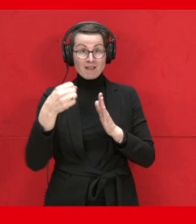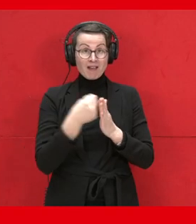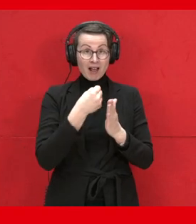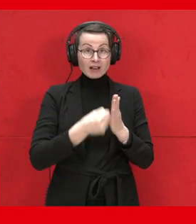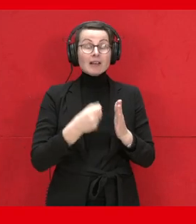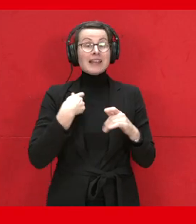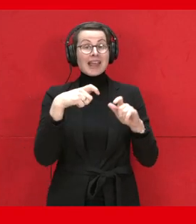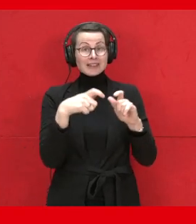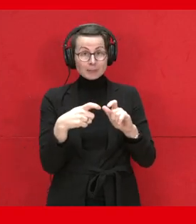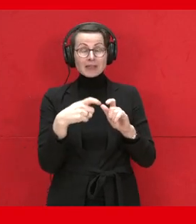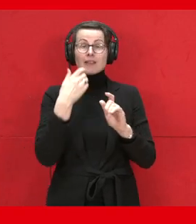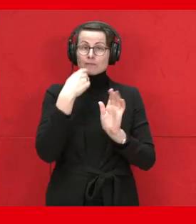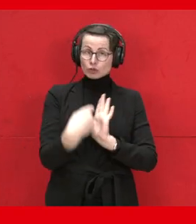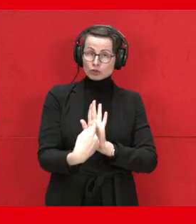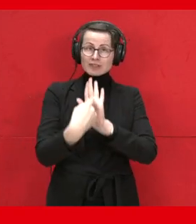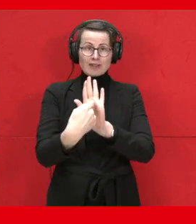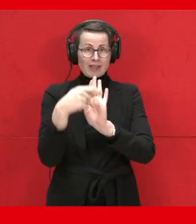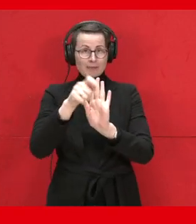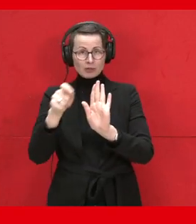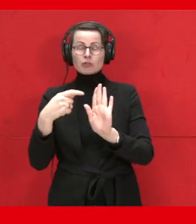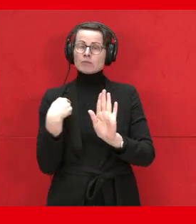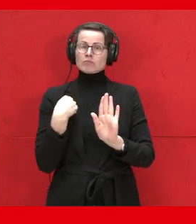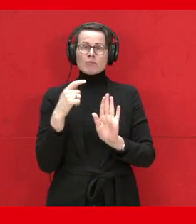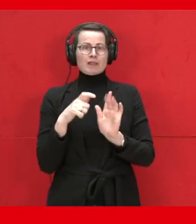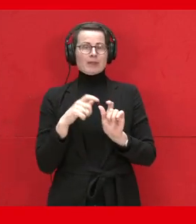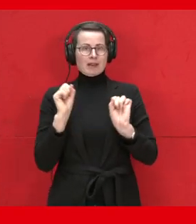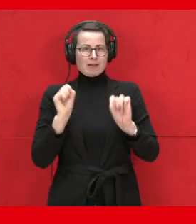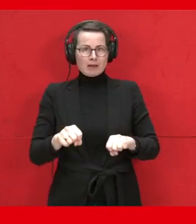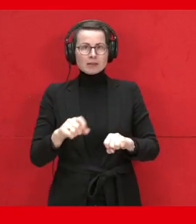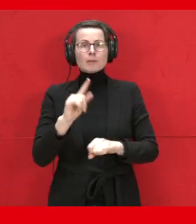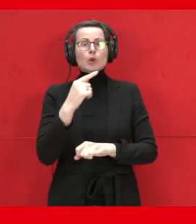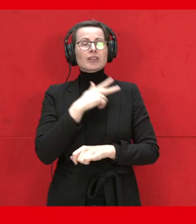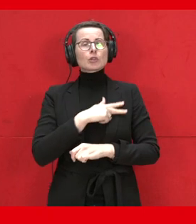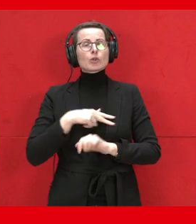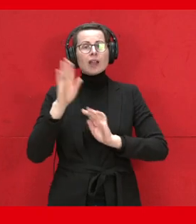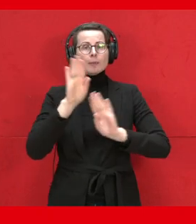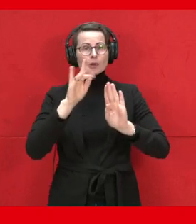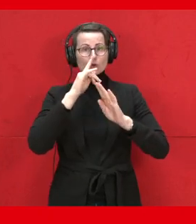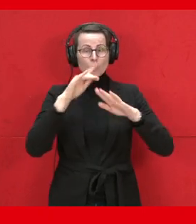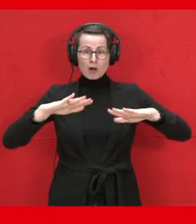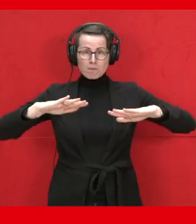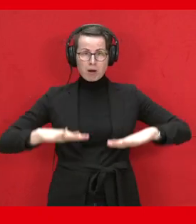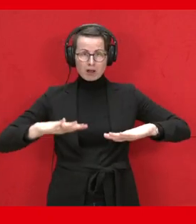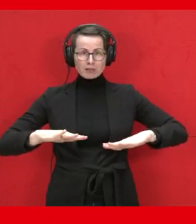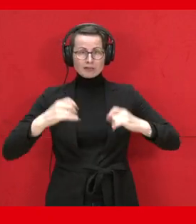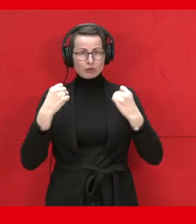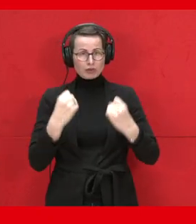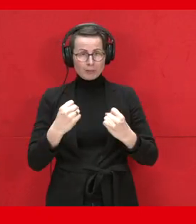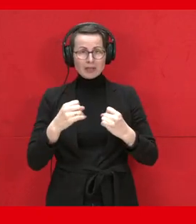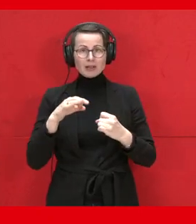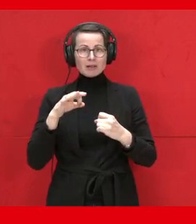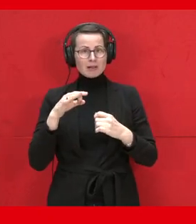unseren Beitrag leisten können, dass die Menschen wissen, die Sozialdemokratie ist nicht nur der Stabilisator für das, was andere machen